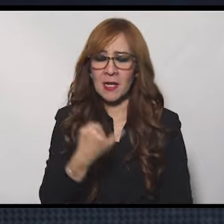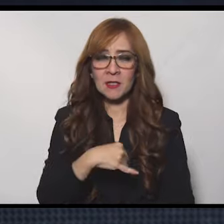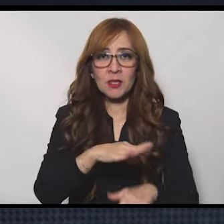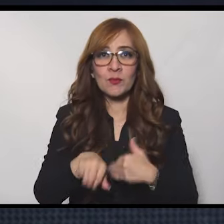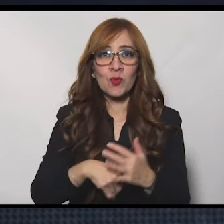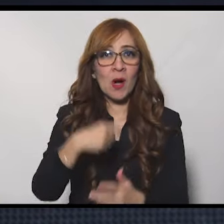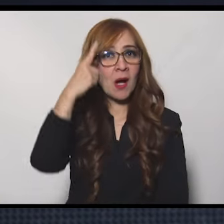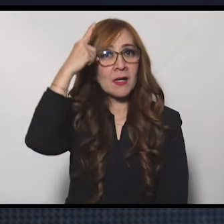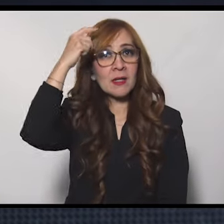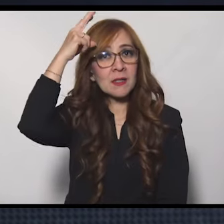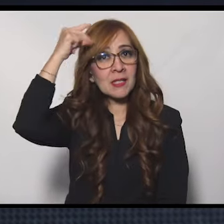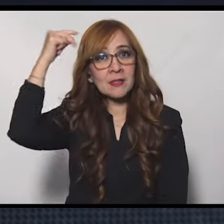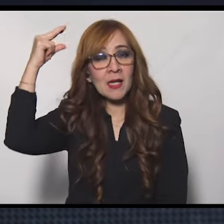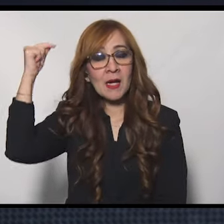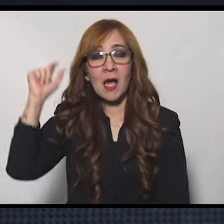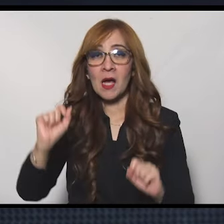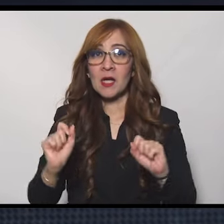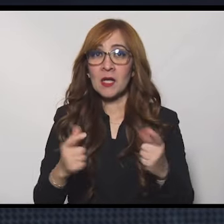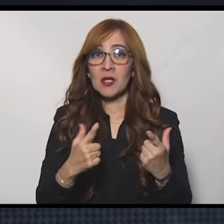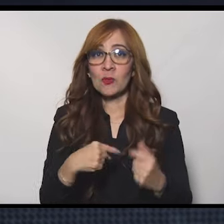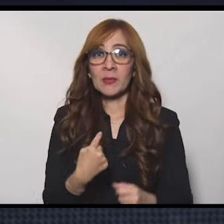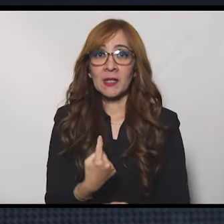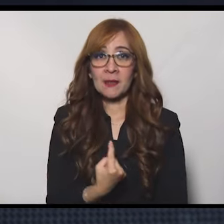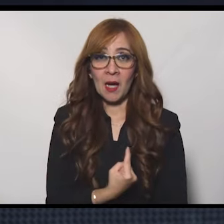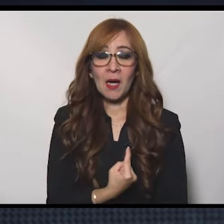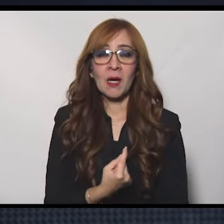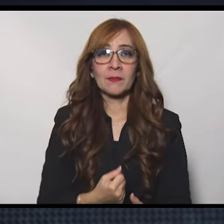setiap rencana-rencana kehidupan kita.